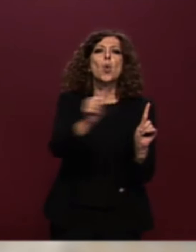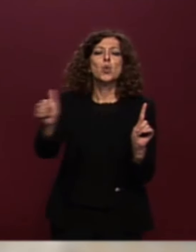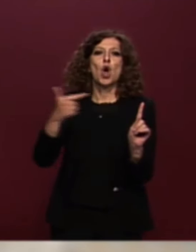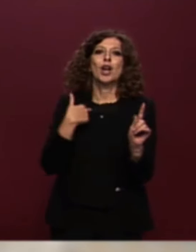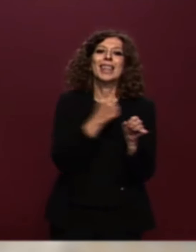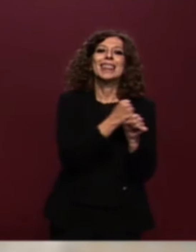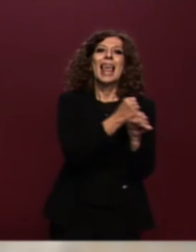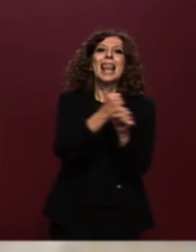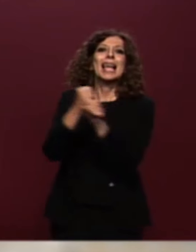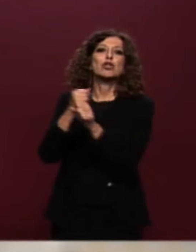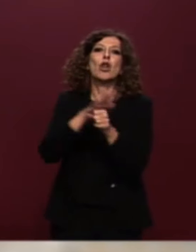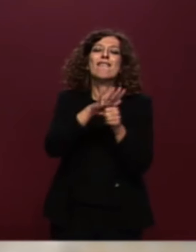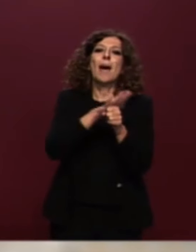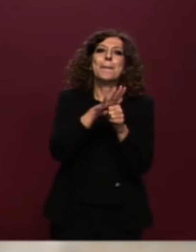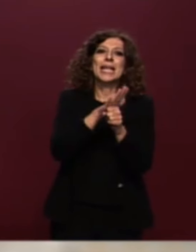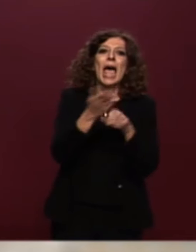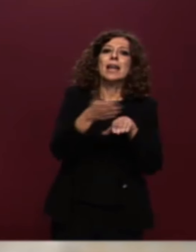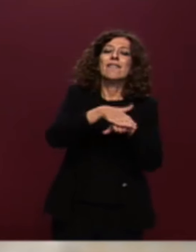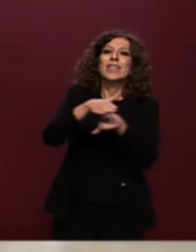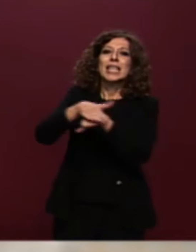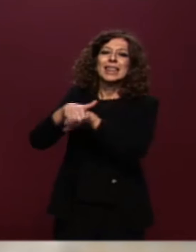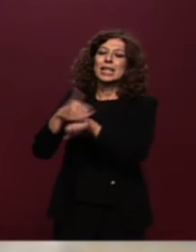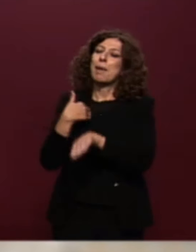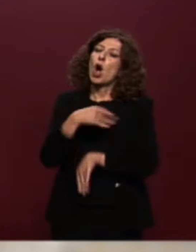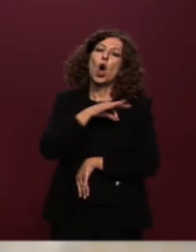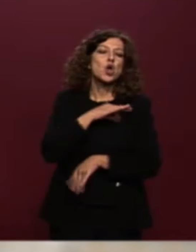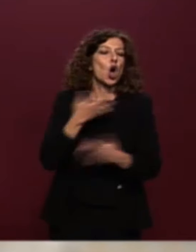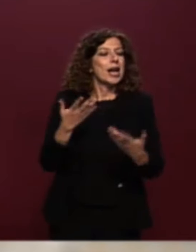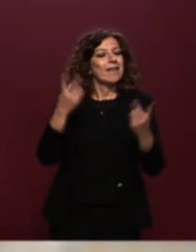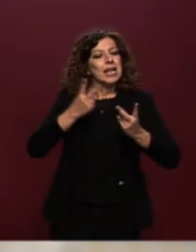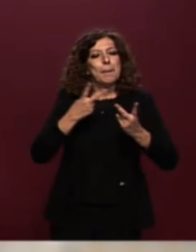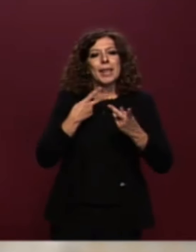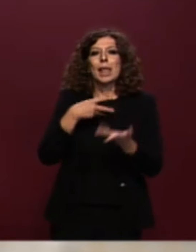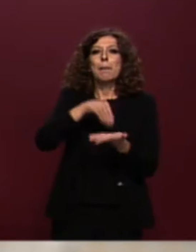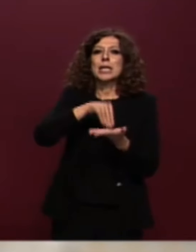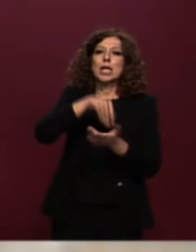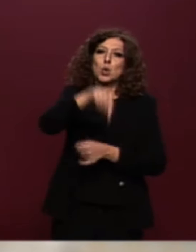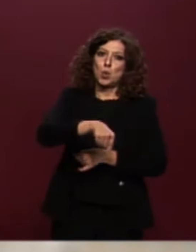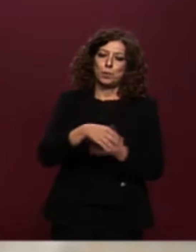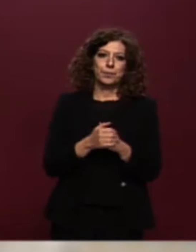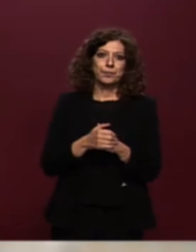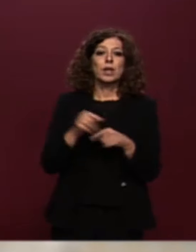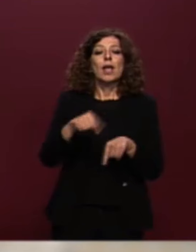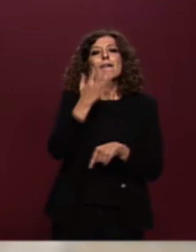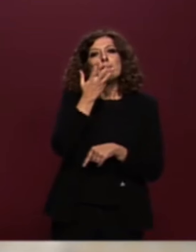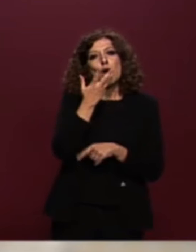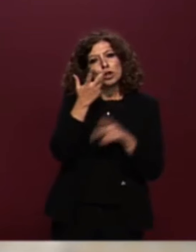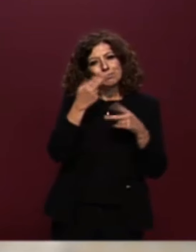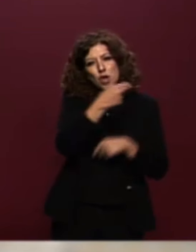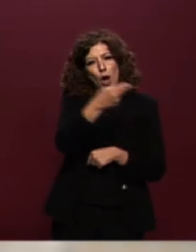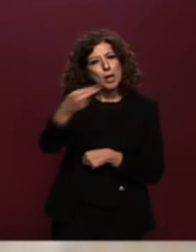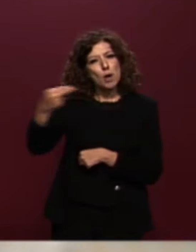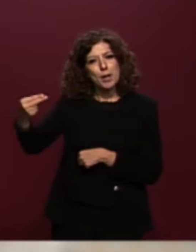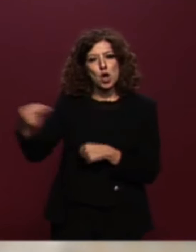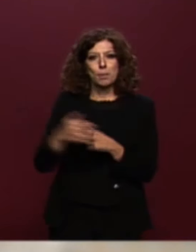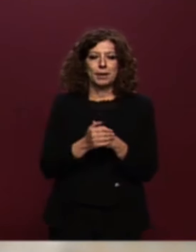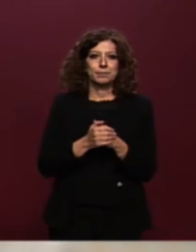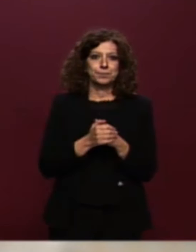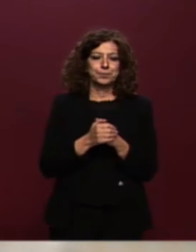familiari delle vittime che ci onorano della loro presenza qui oggi. È già stato detto, ma voglio citarli uno a uno. A partire